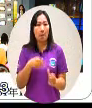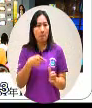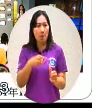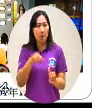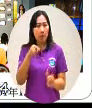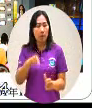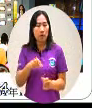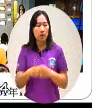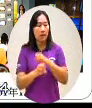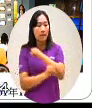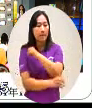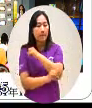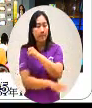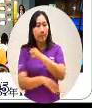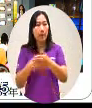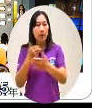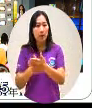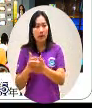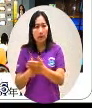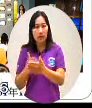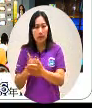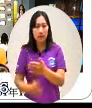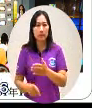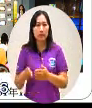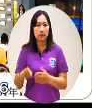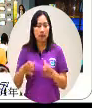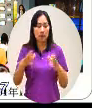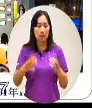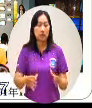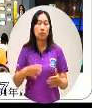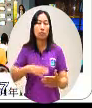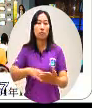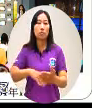能减碳，哦，这内底的设备，哦，这，